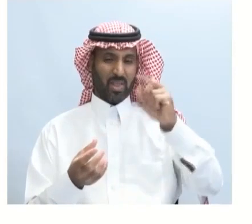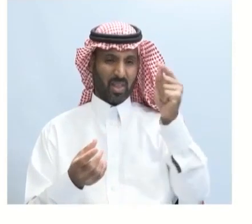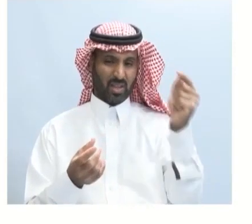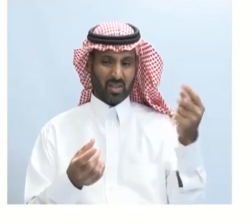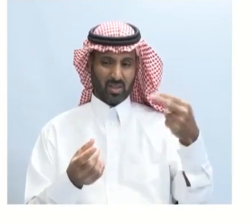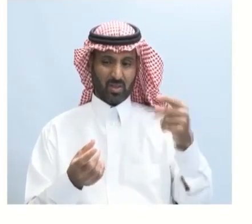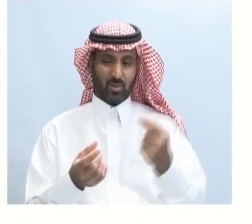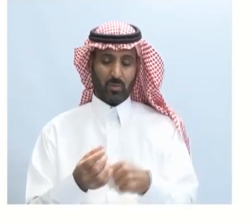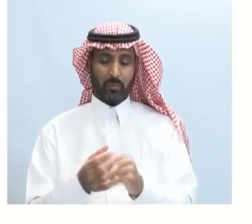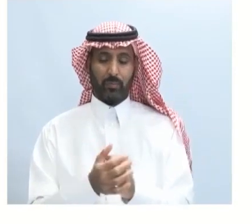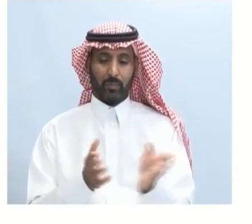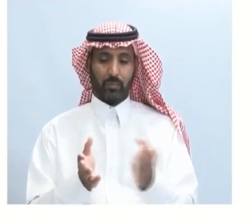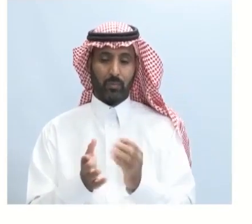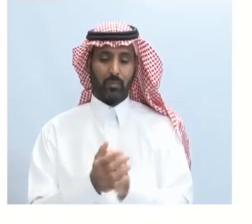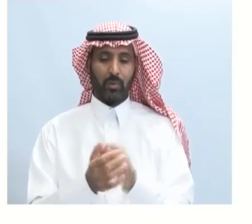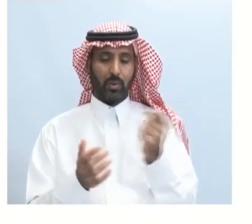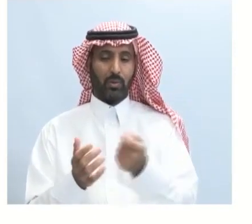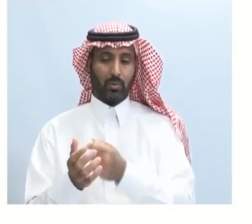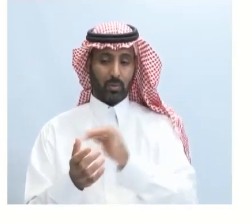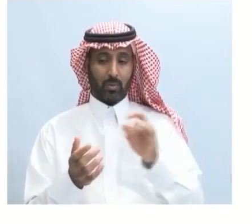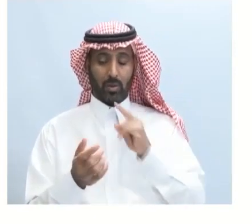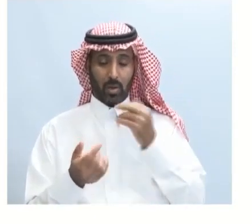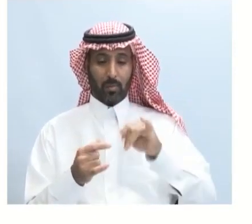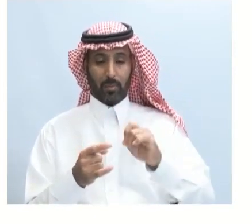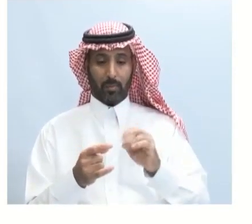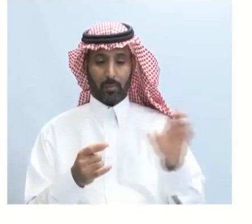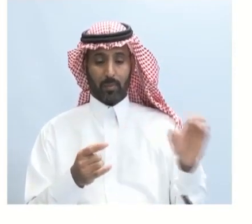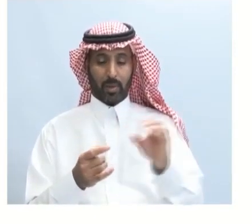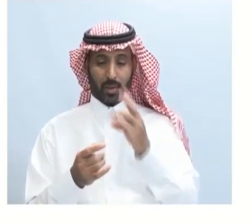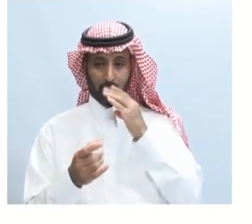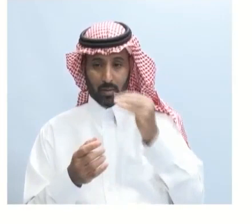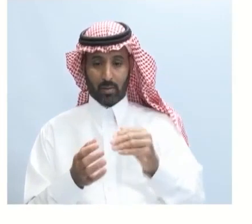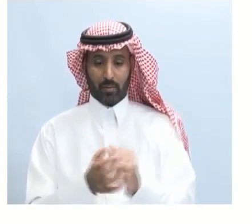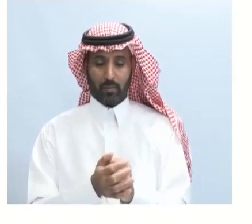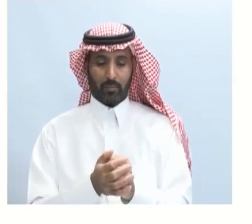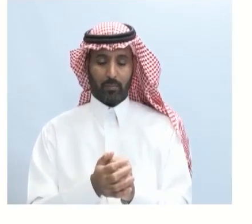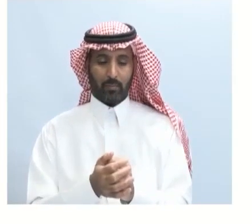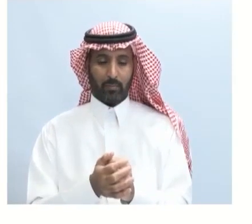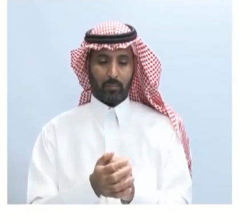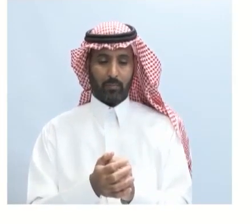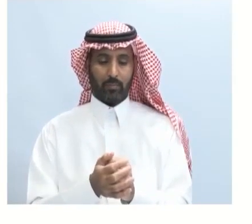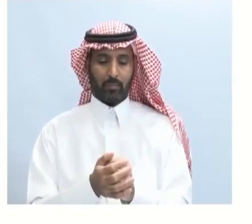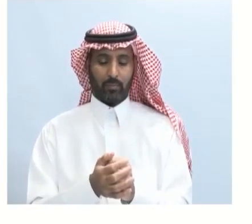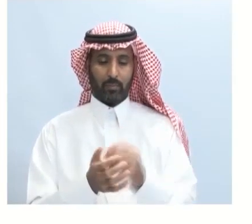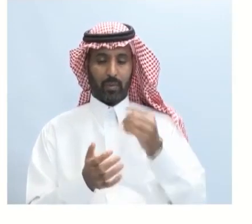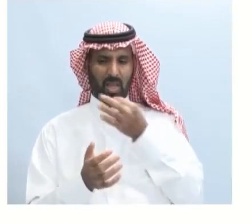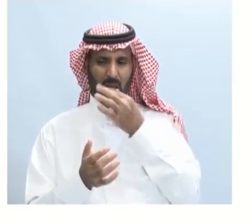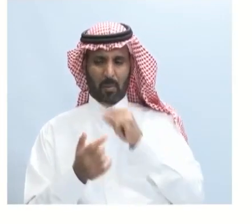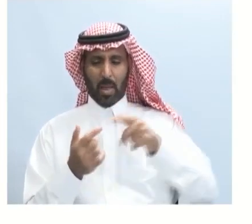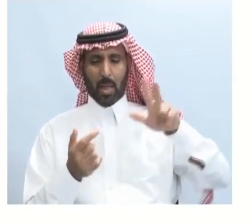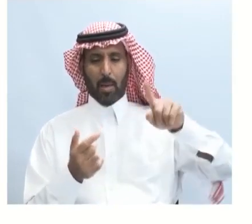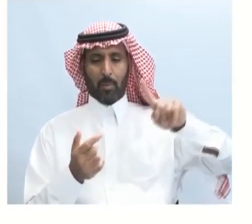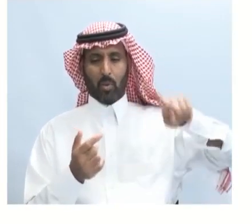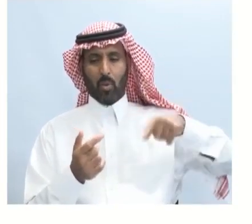هيدروجين تكون طرفيه اكتب معادله تكوين حمض البروبانويك هذه هي حمض البروبانويك طبعا من ال